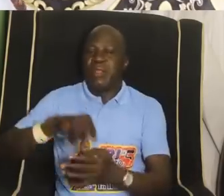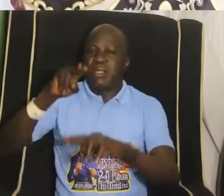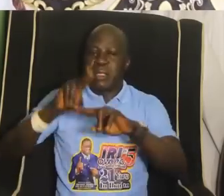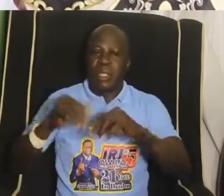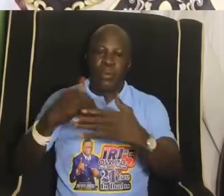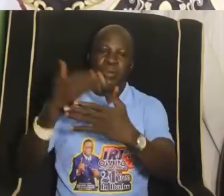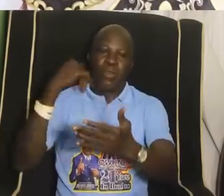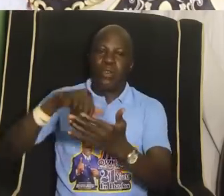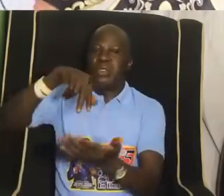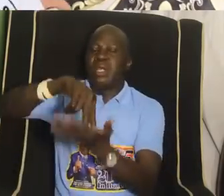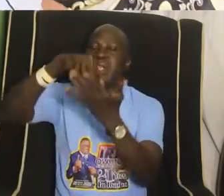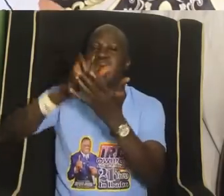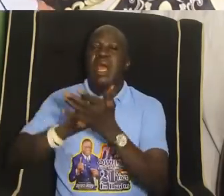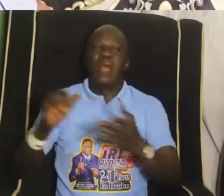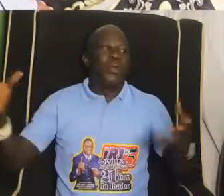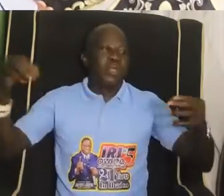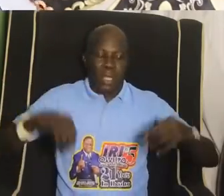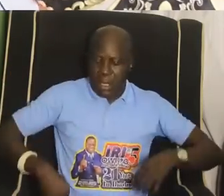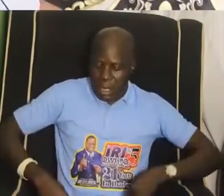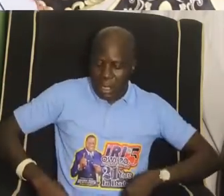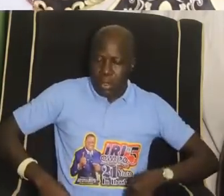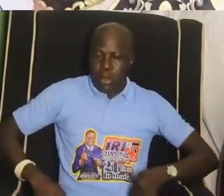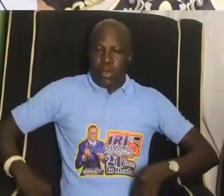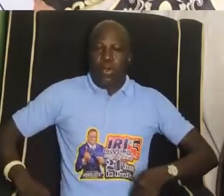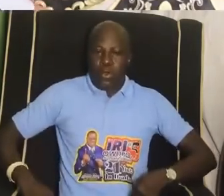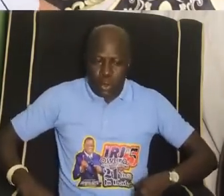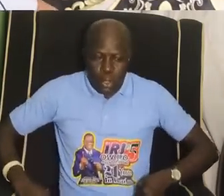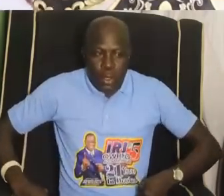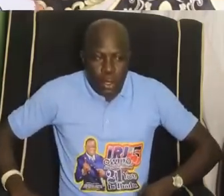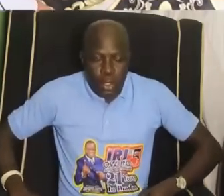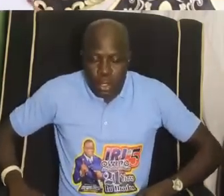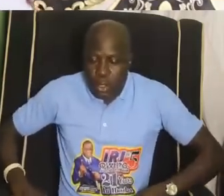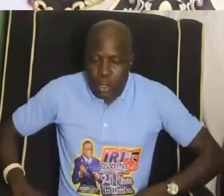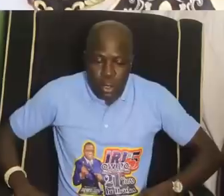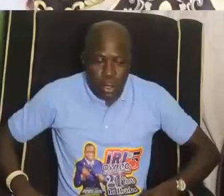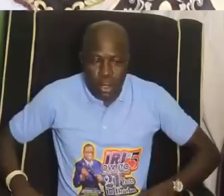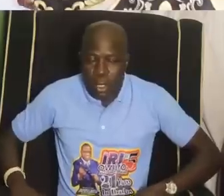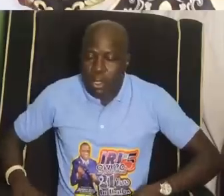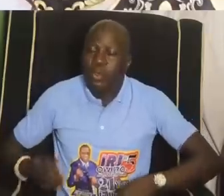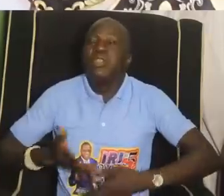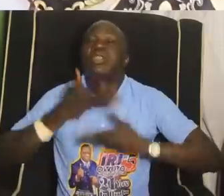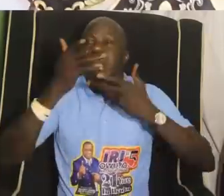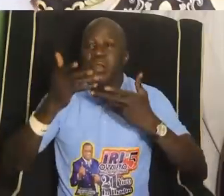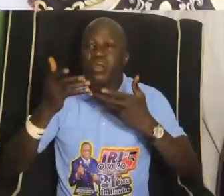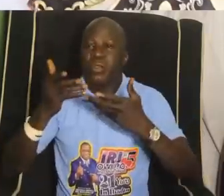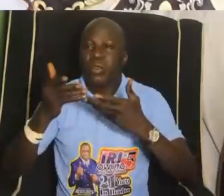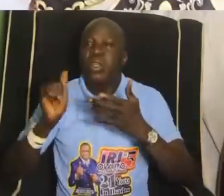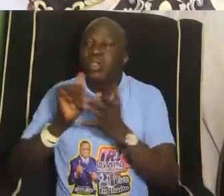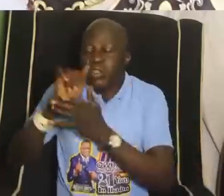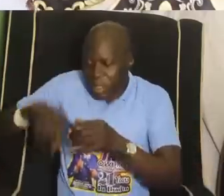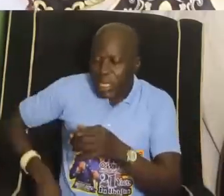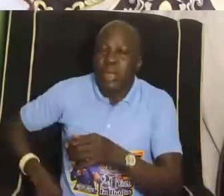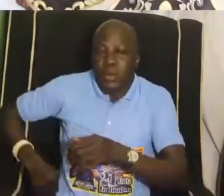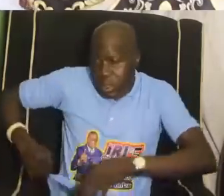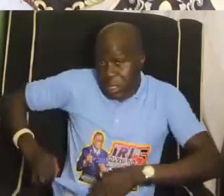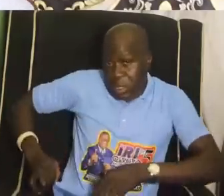bi asiti before you stand on your feet wa mu aso ba gege you will not take your garments wa se be ko di o di aso wa pariwo you will shout as if you